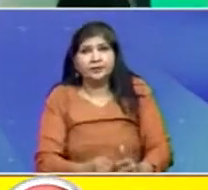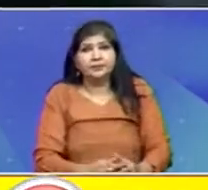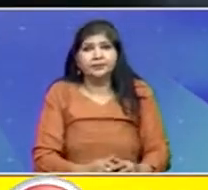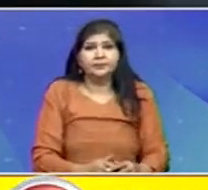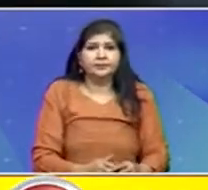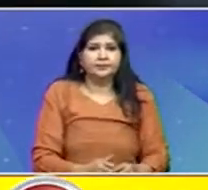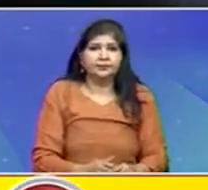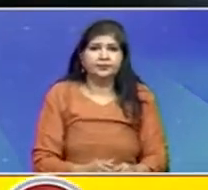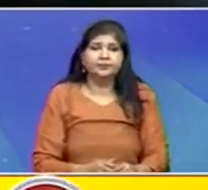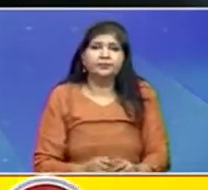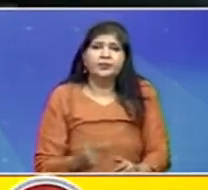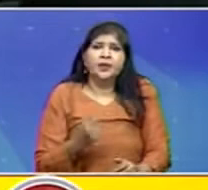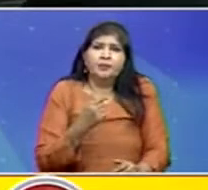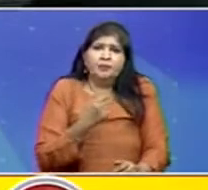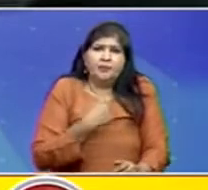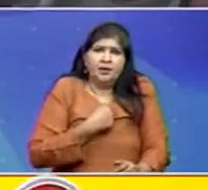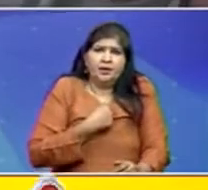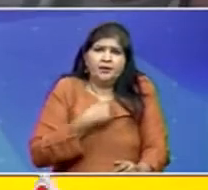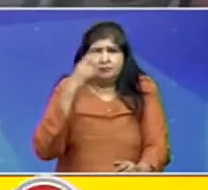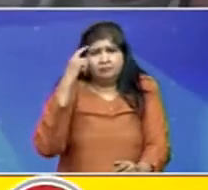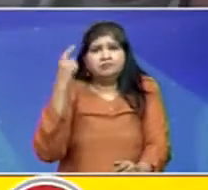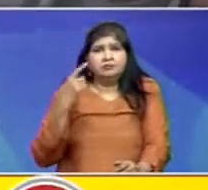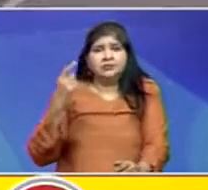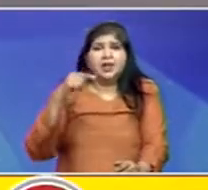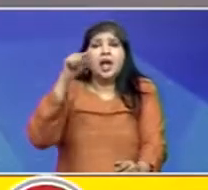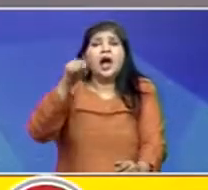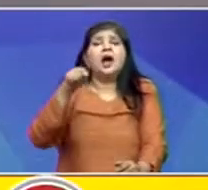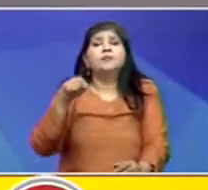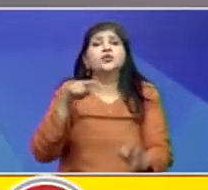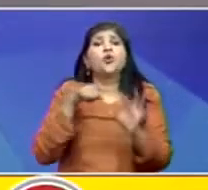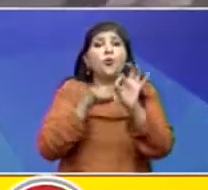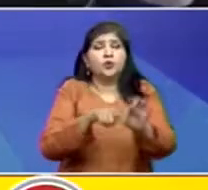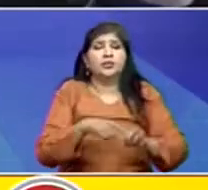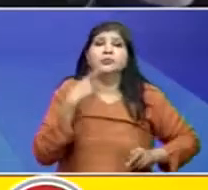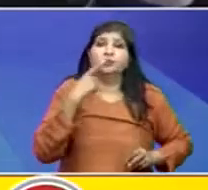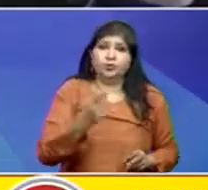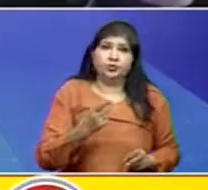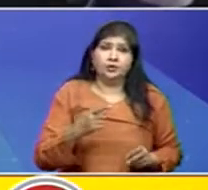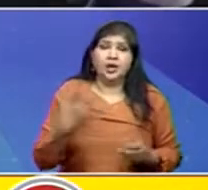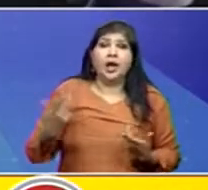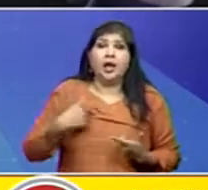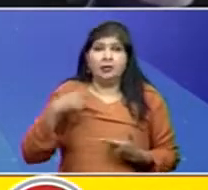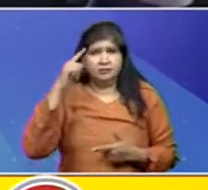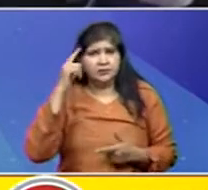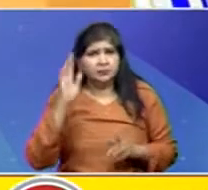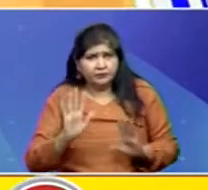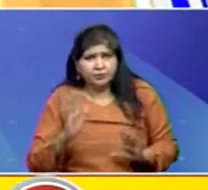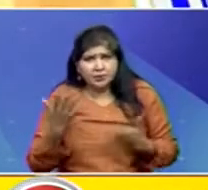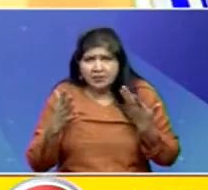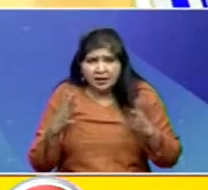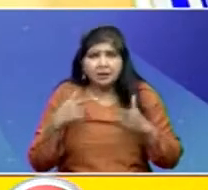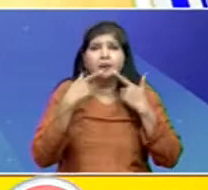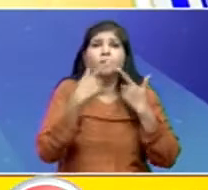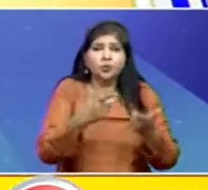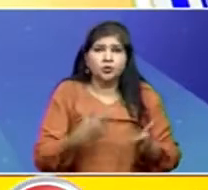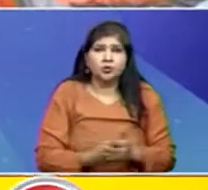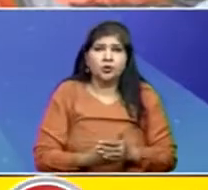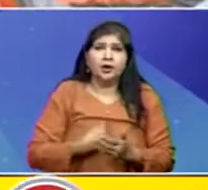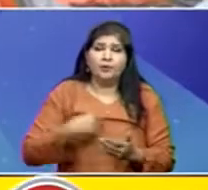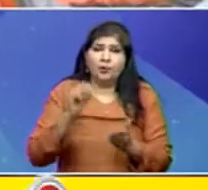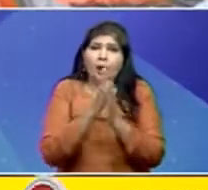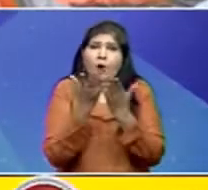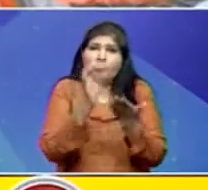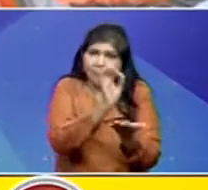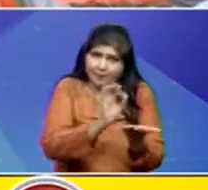तो मेरा मन किया कि मैं भी आपसे कुछ सवाल करूँ देखते हैं आपकी जन्रल नॉलेज क्या कहती